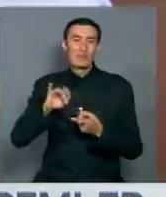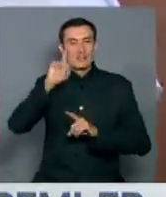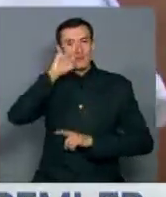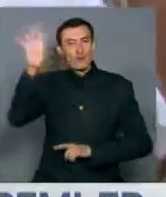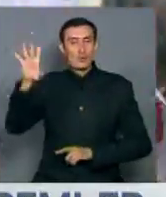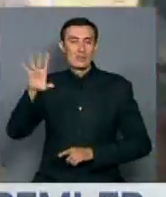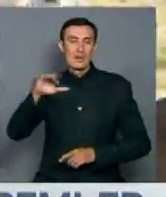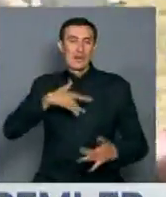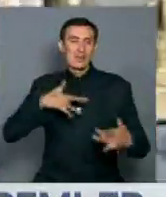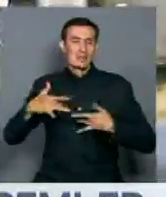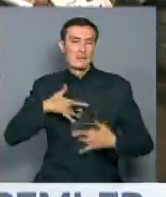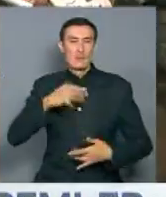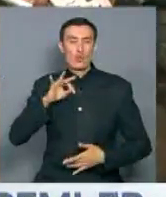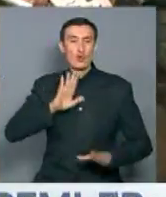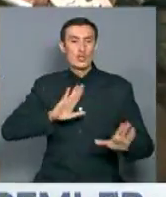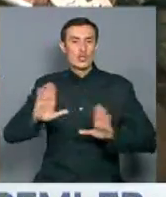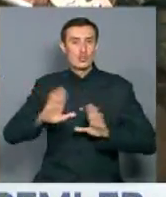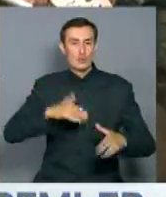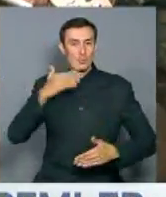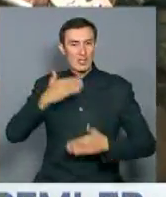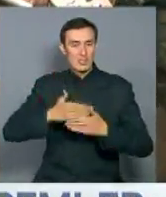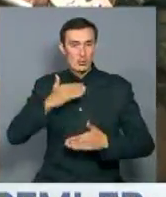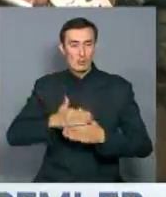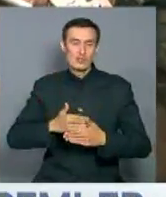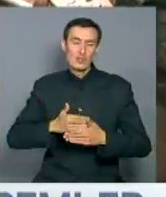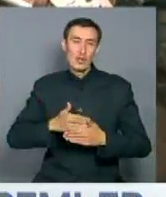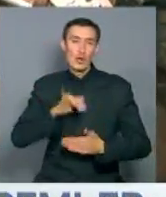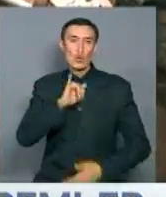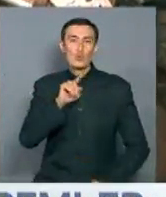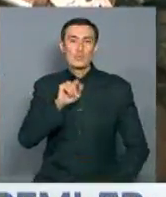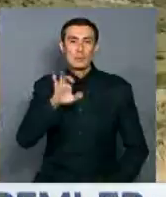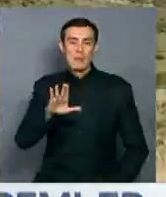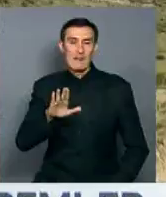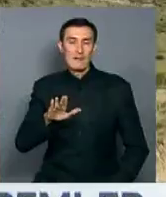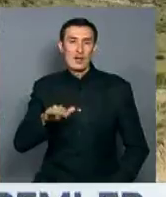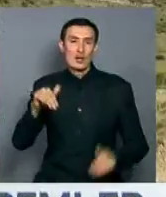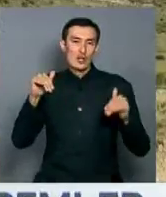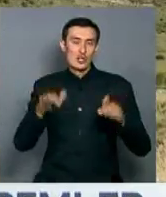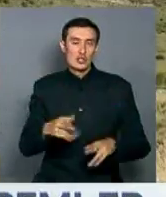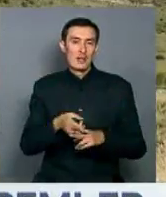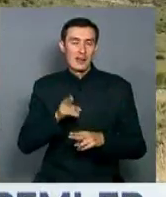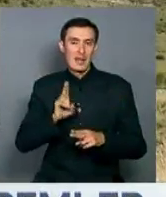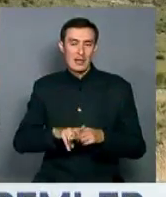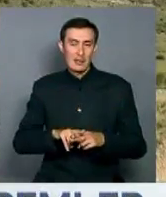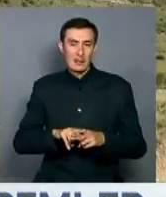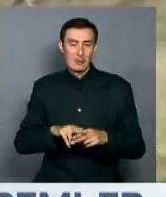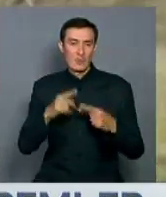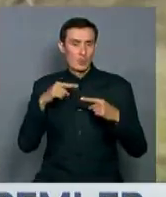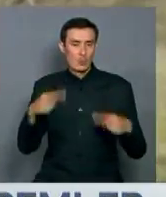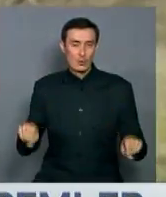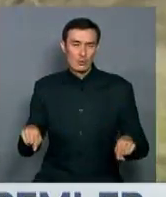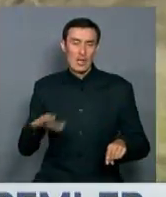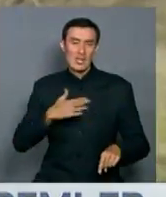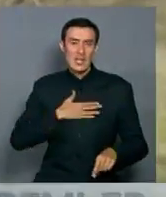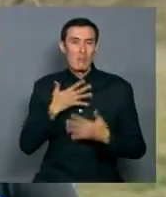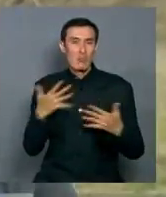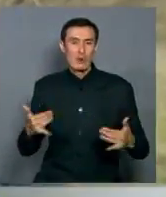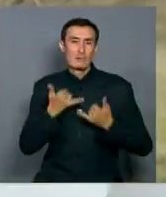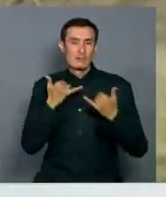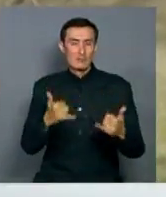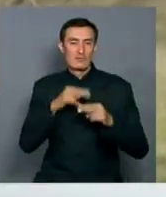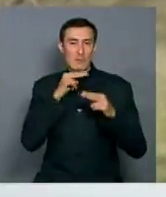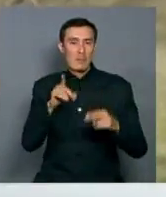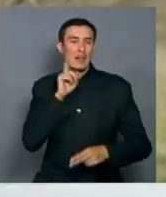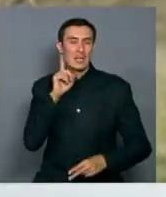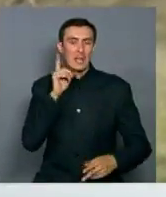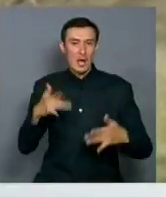но режиссер-постановщик Аскар Узабаев, похоже, решил разрушить этот стереотип. Я вообще делаю ставку на молодых